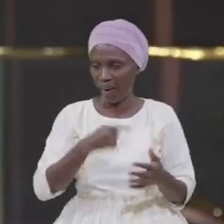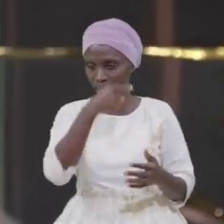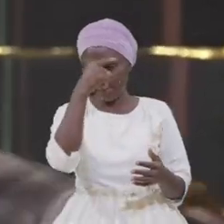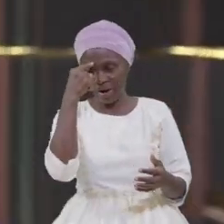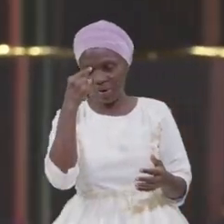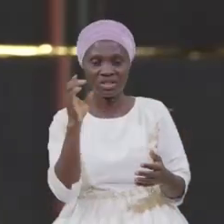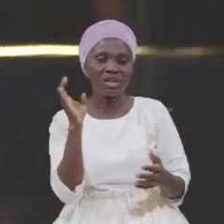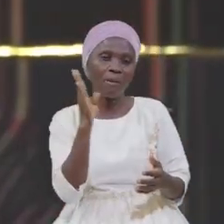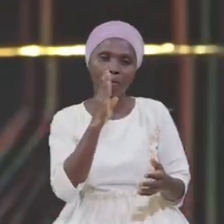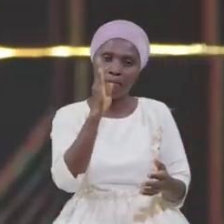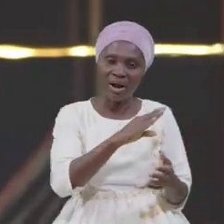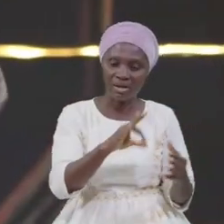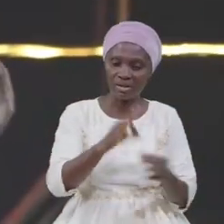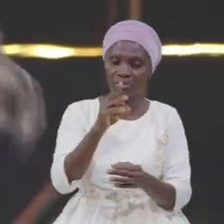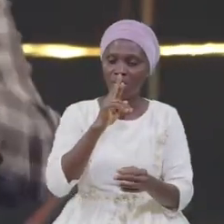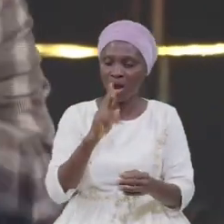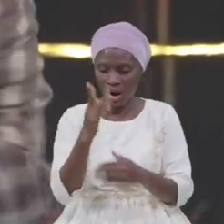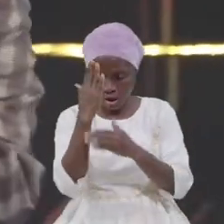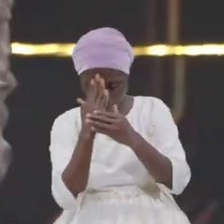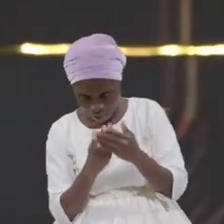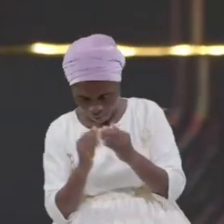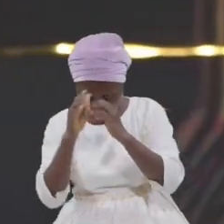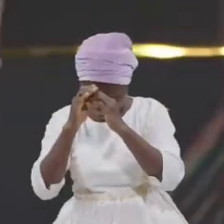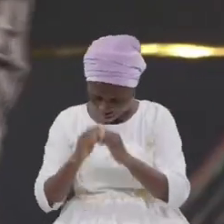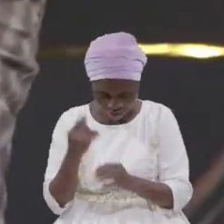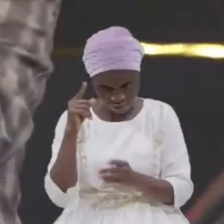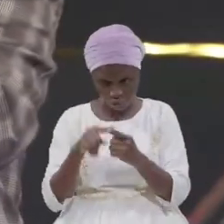sont soumis à vous, mais